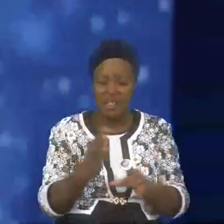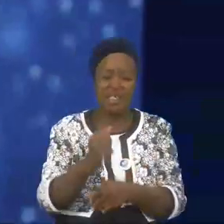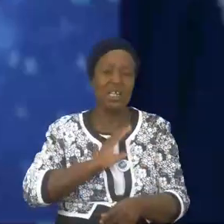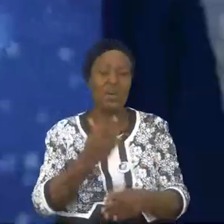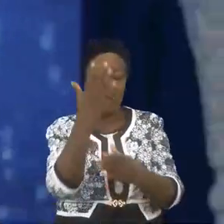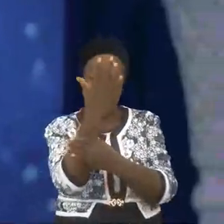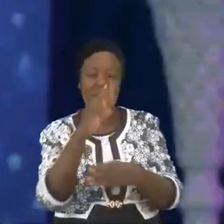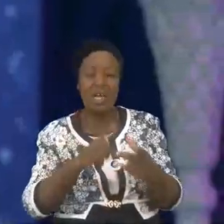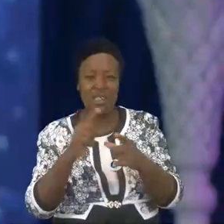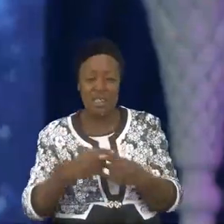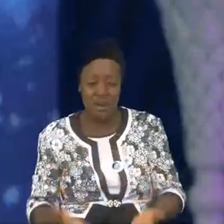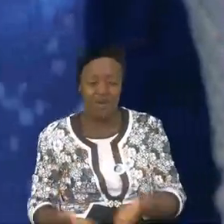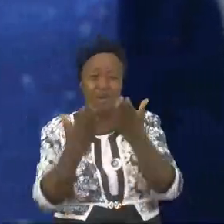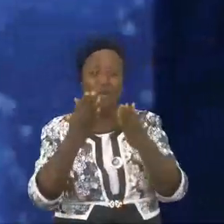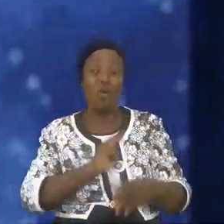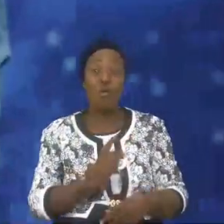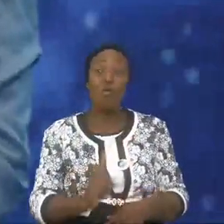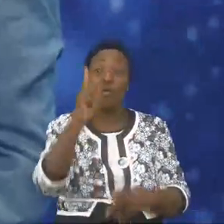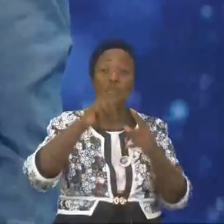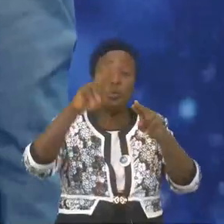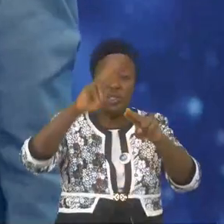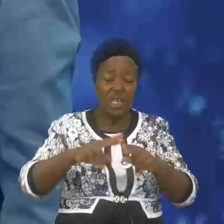Et il nous ressuscite